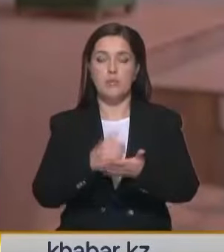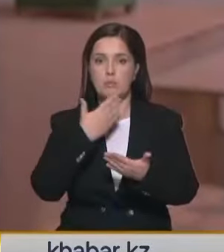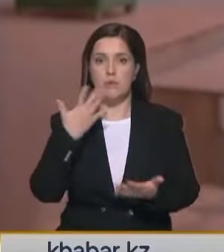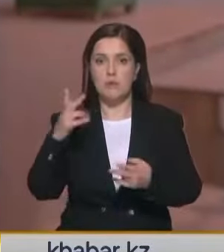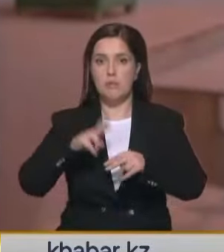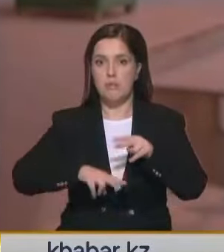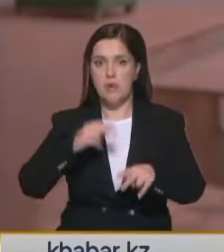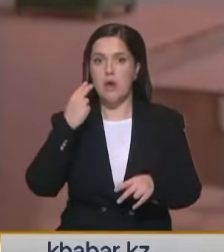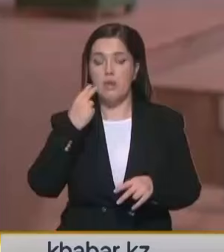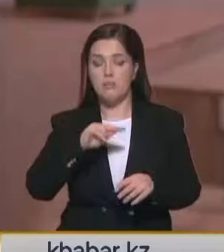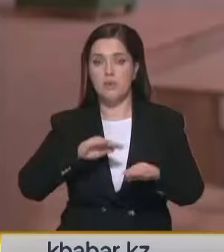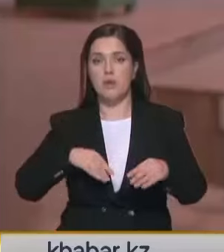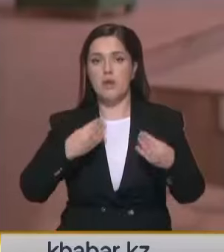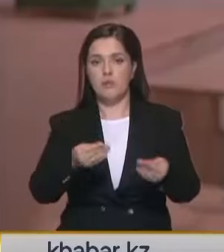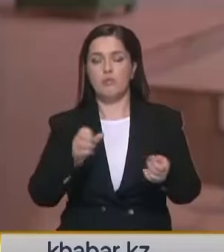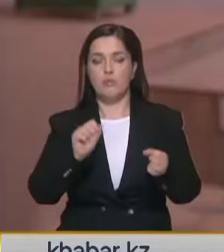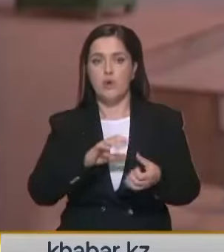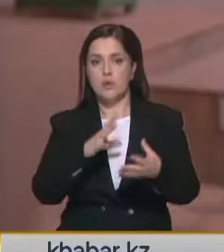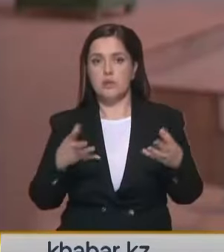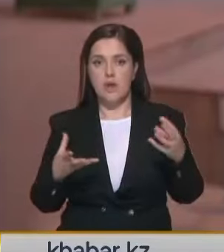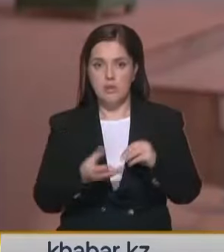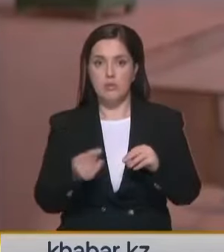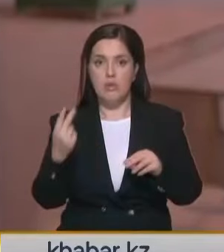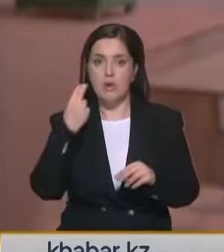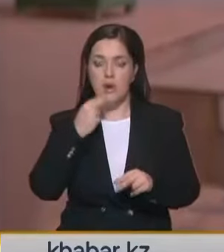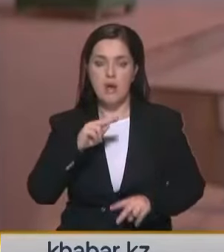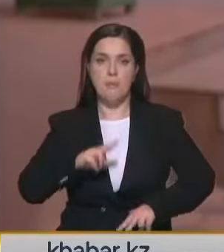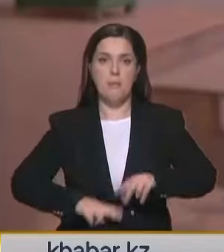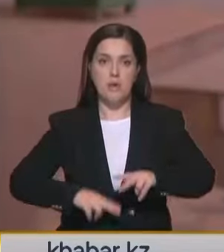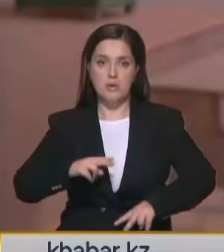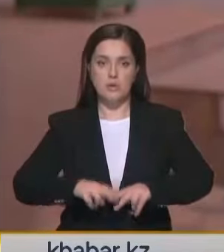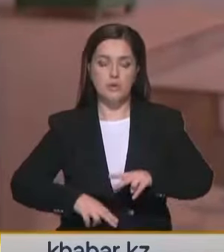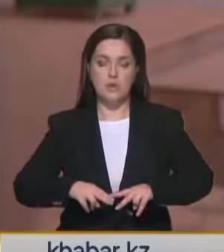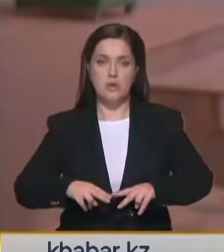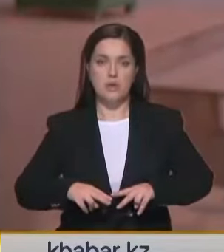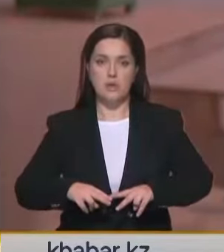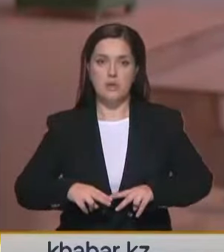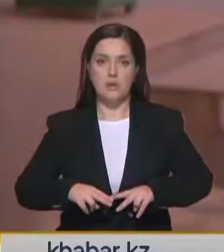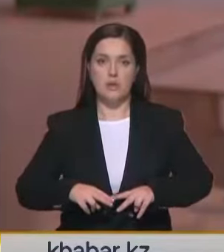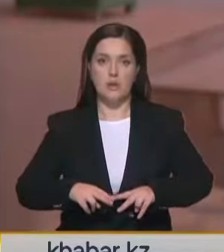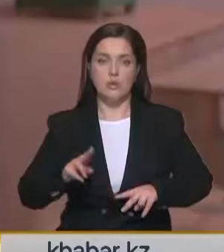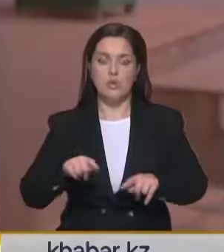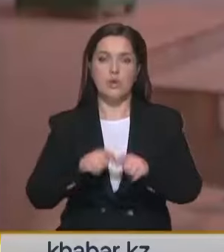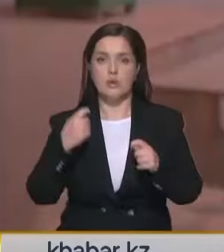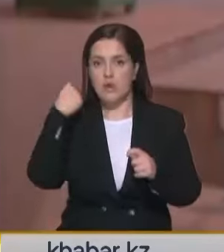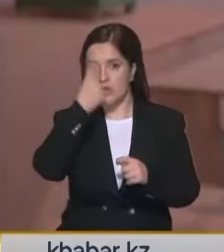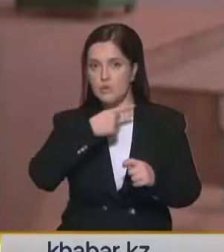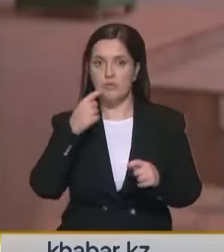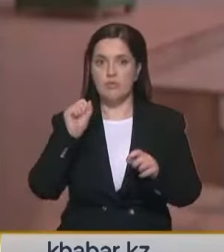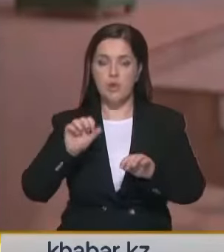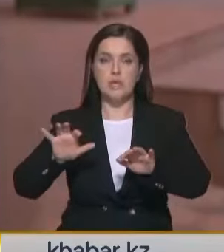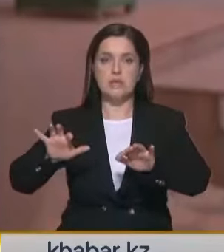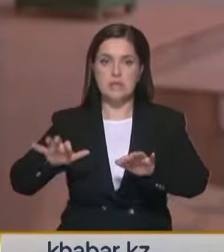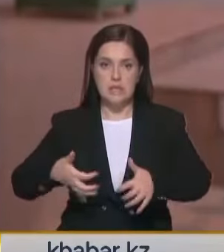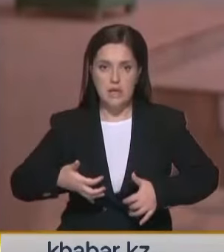казница дает заключение о том, что здание качественно построено. Тогда у нарушителя это нужно изъять,